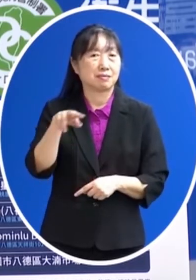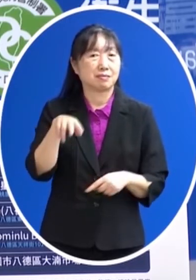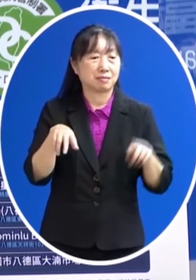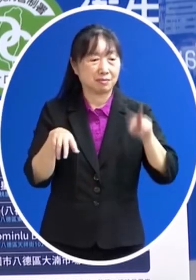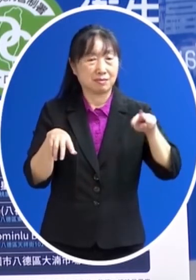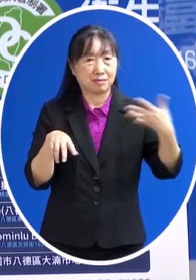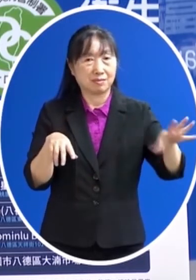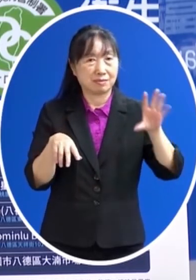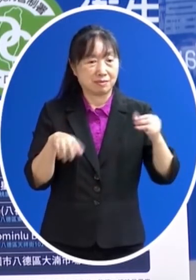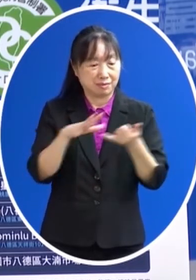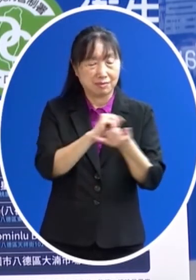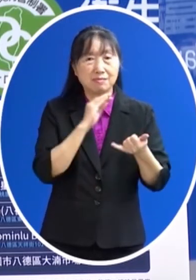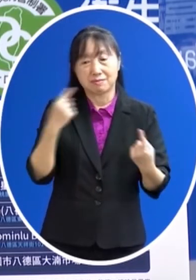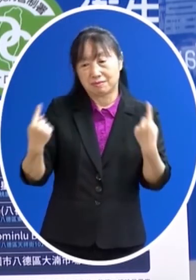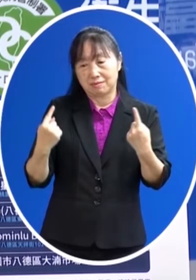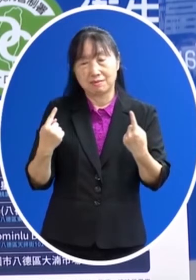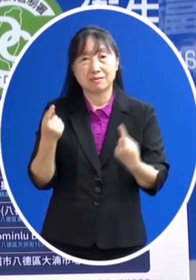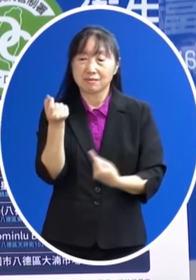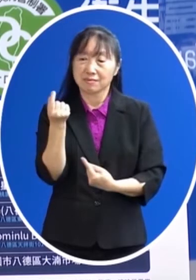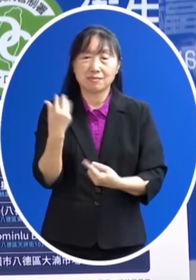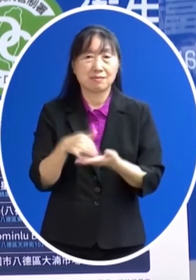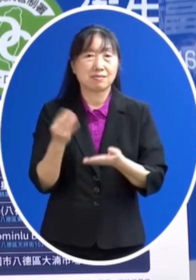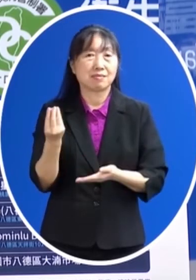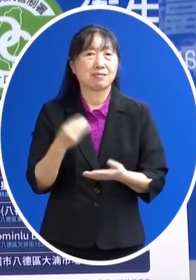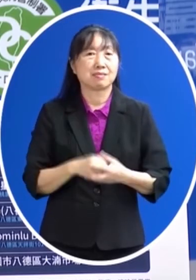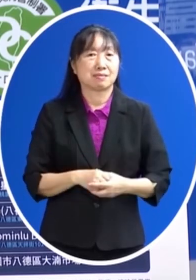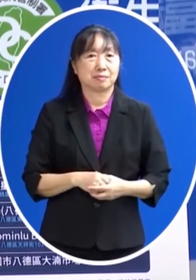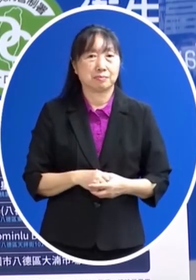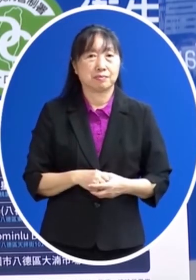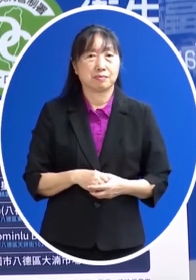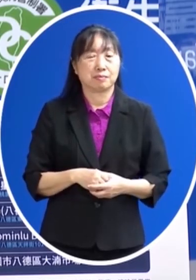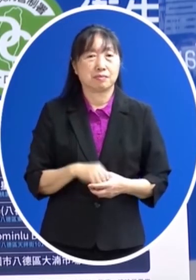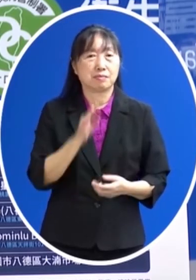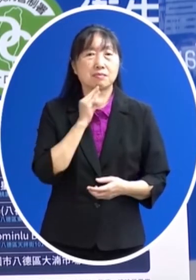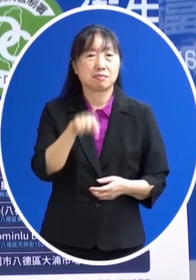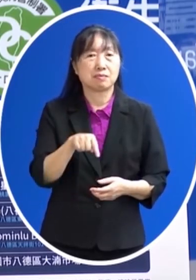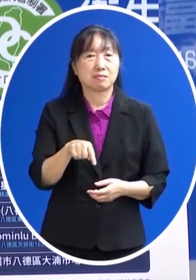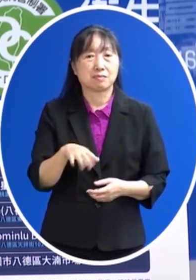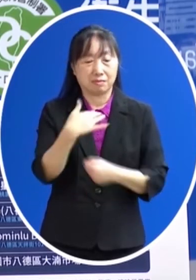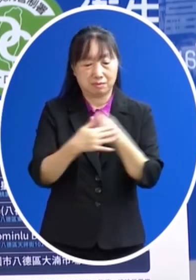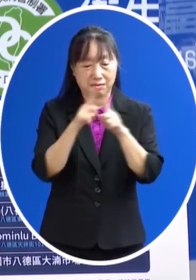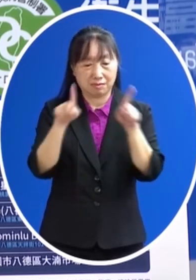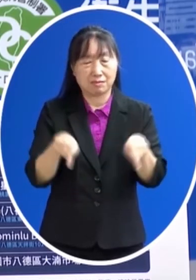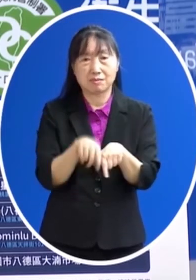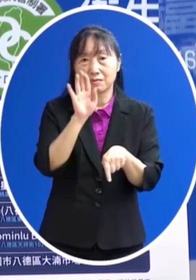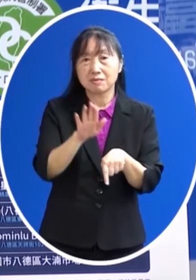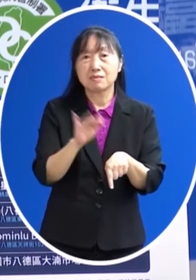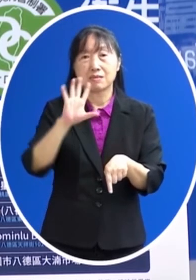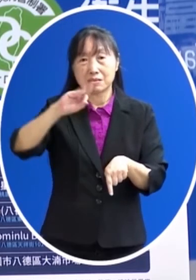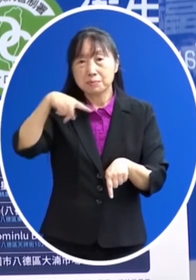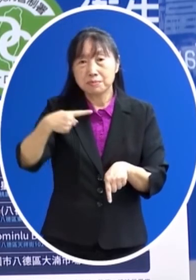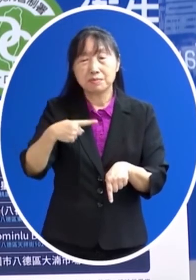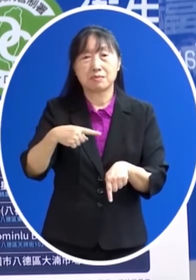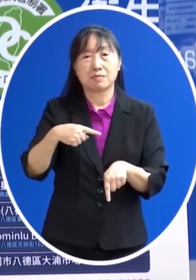的可能性就是这样的一个比例了哈。那不过哈，能够有这样的一个保单，那让大家就是说，万一